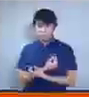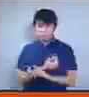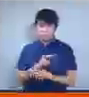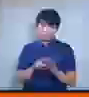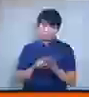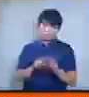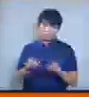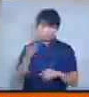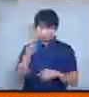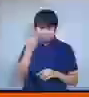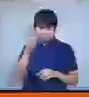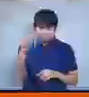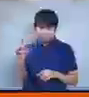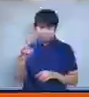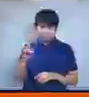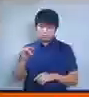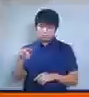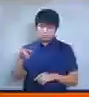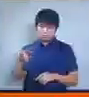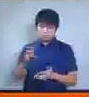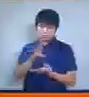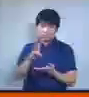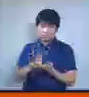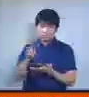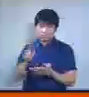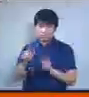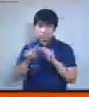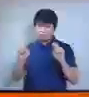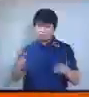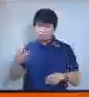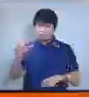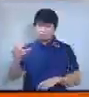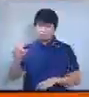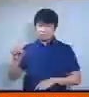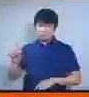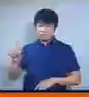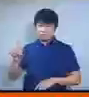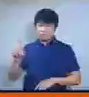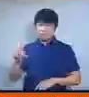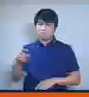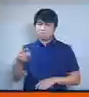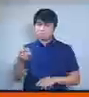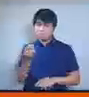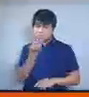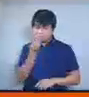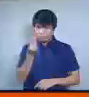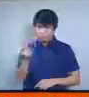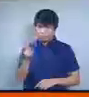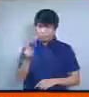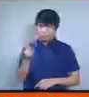sa departure area ng Terminal 1 ay hindi rin gaano karami yung mga pasahero naghihintay at nagbabaka sakaling sila'y